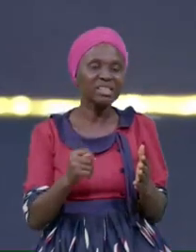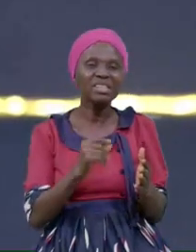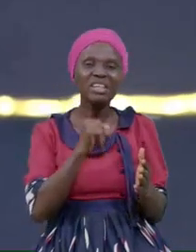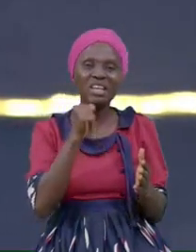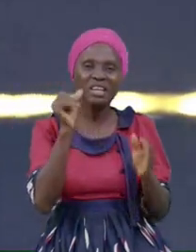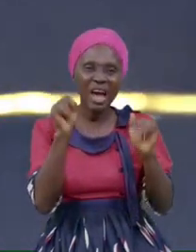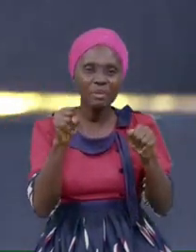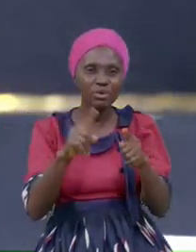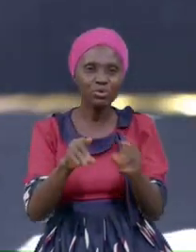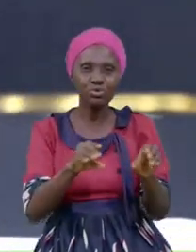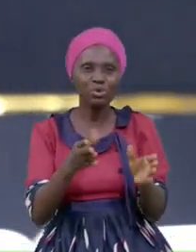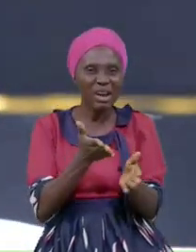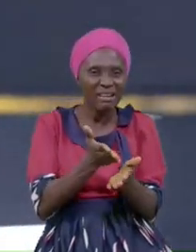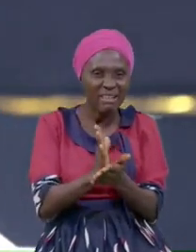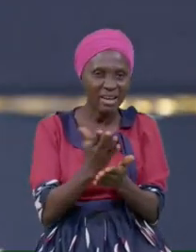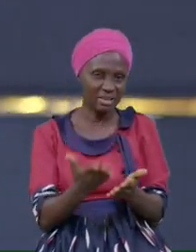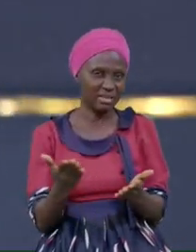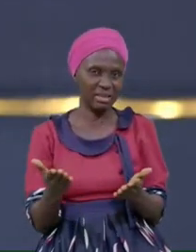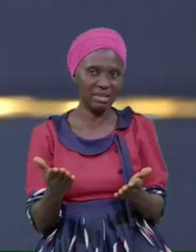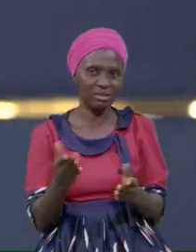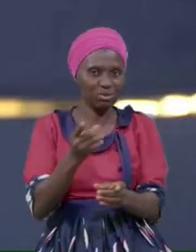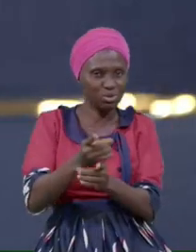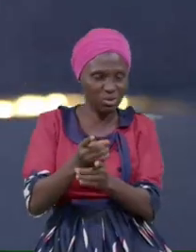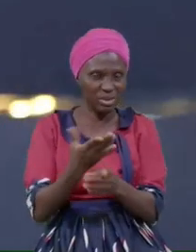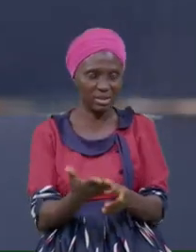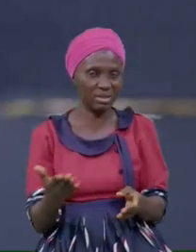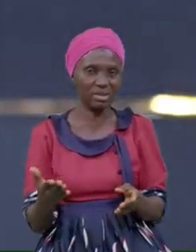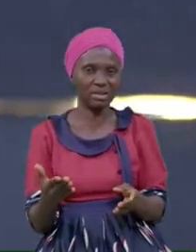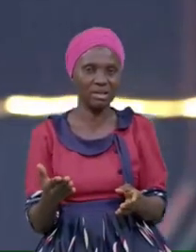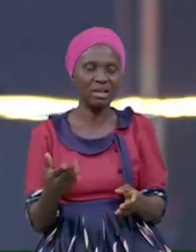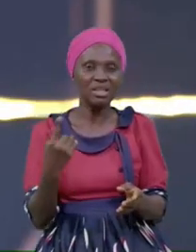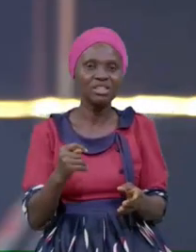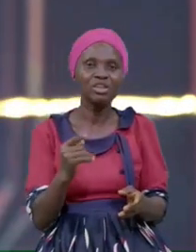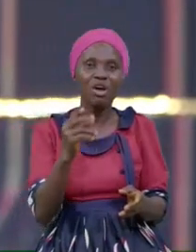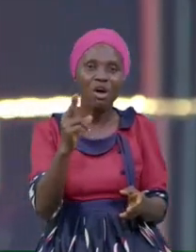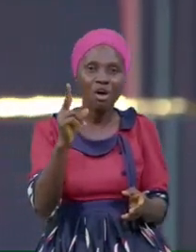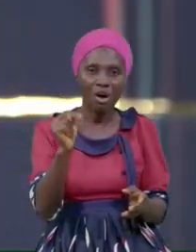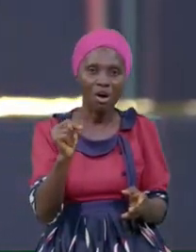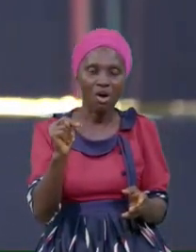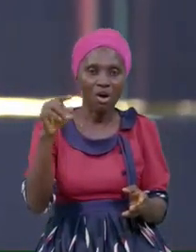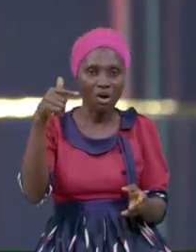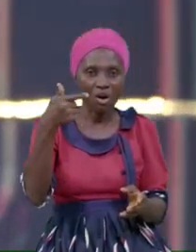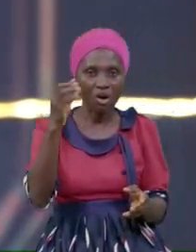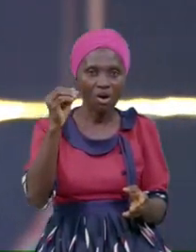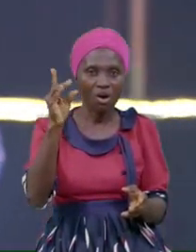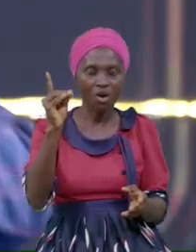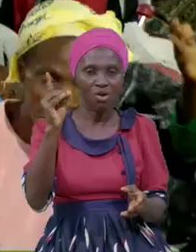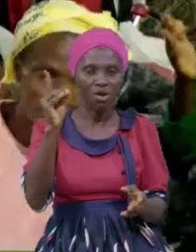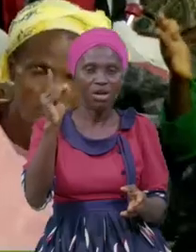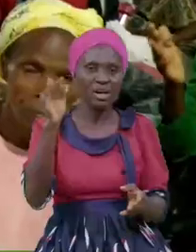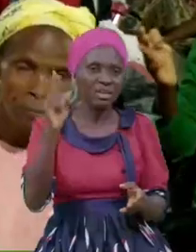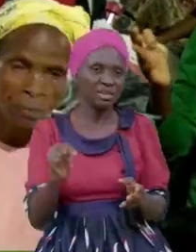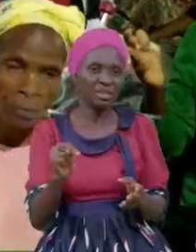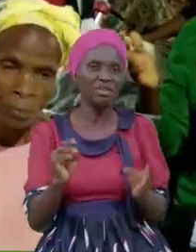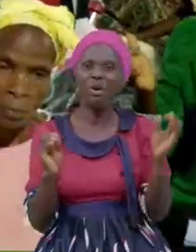l'incapacité à faire le bien, l'impiété est entrée. Maintenant, la grâce de Dieu vient à toi. Est-ce que je parle de